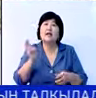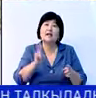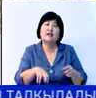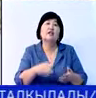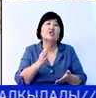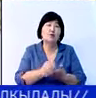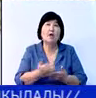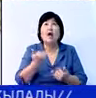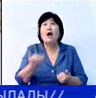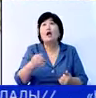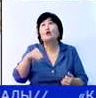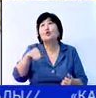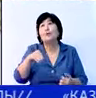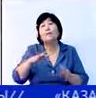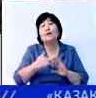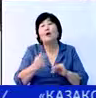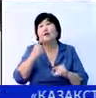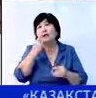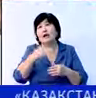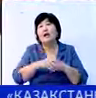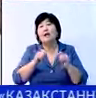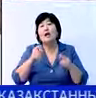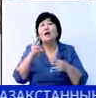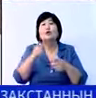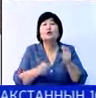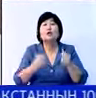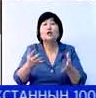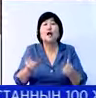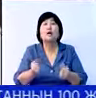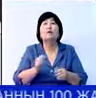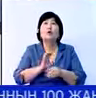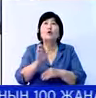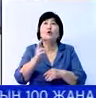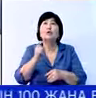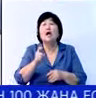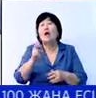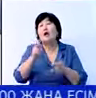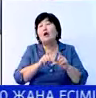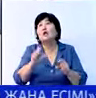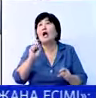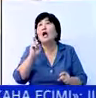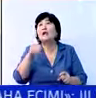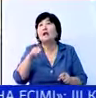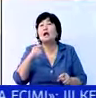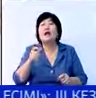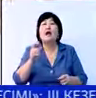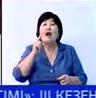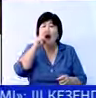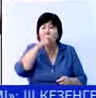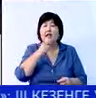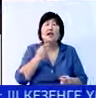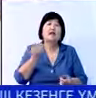бар. Ал мынау Тұрмағанбет ауылында жақында ашылған сүт қабылдау және өңдеу цехының өнімдері кәсіпорын ақтайлақ атауымен айран, қаймақ,